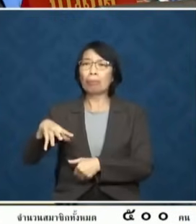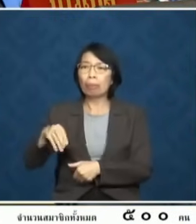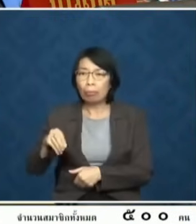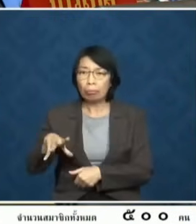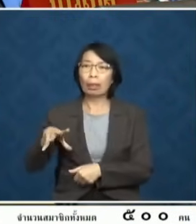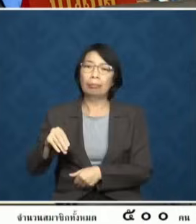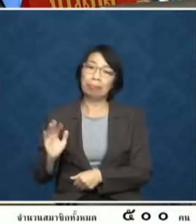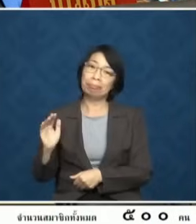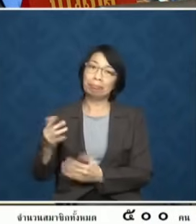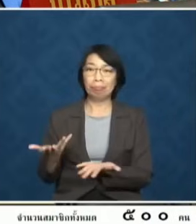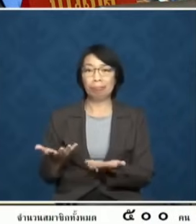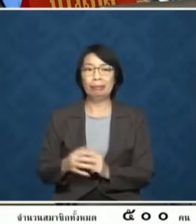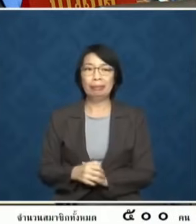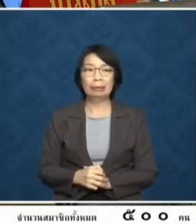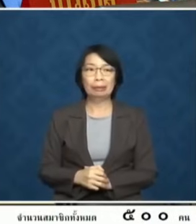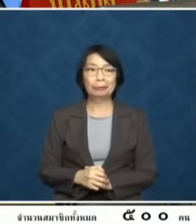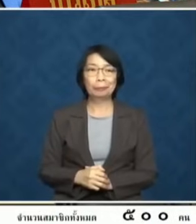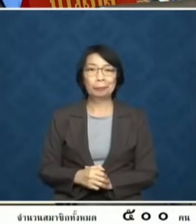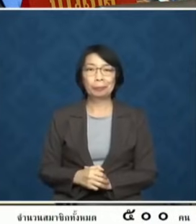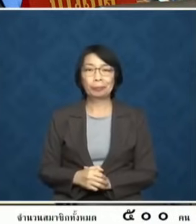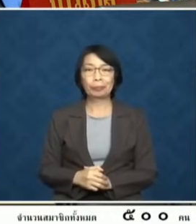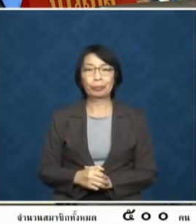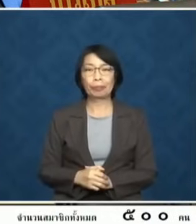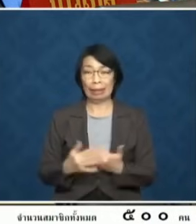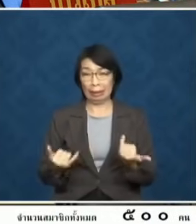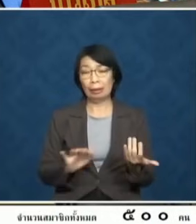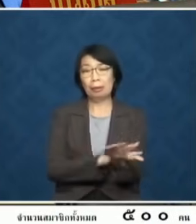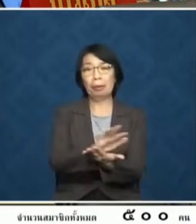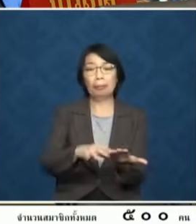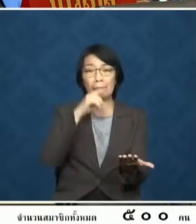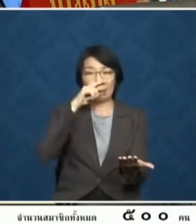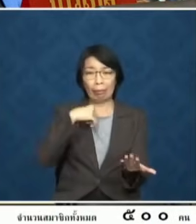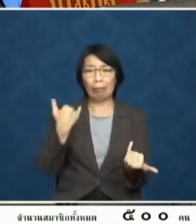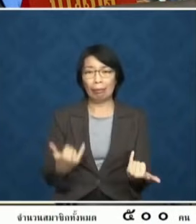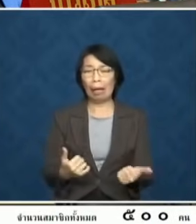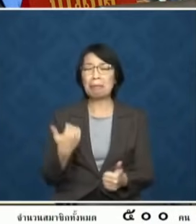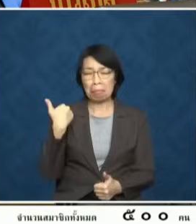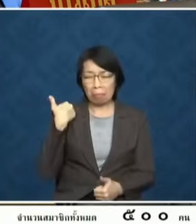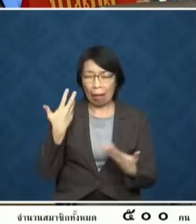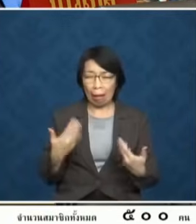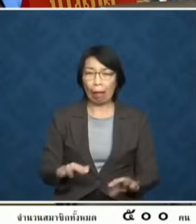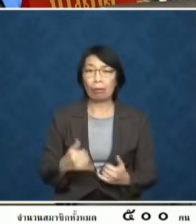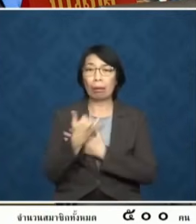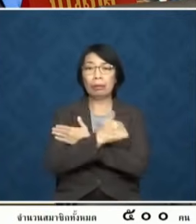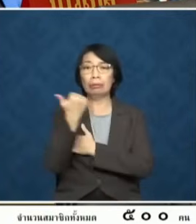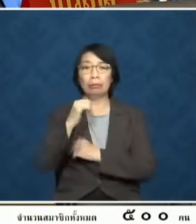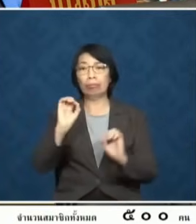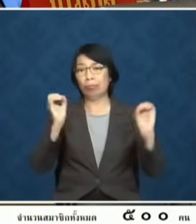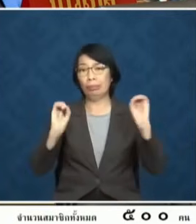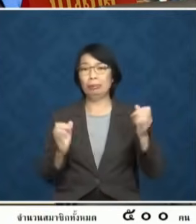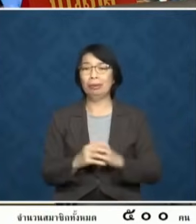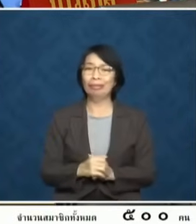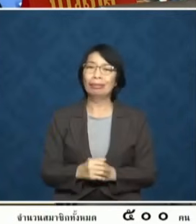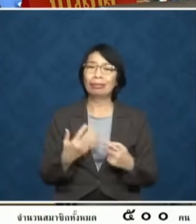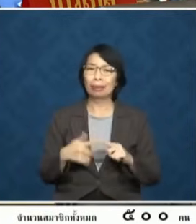ชนสิ่งที่นี่คือสิ่งที่ที่ประเทศไทยมีแต่ทุกชาติในโลกไม่มีค่ะคือการที่กิจการสวัสดิการ